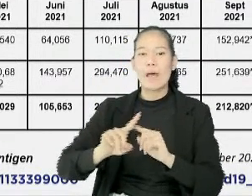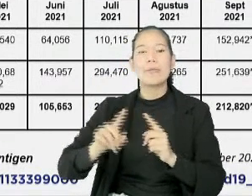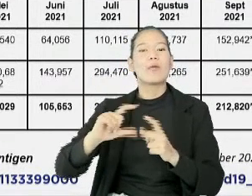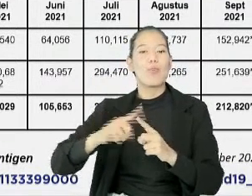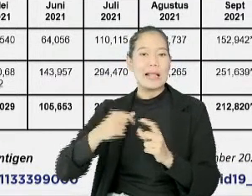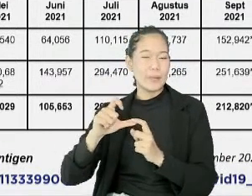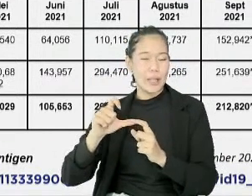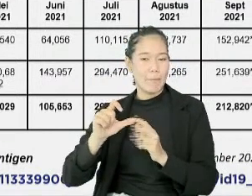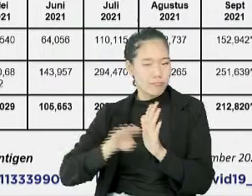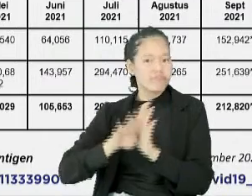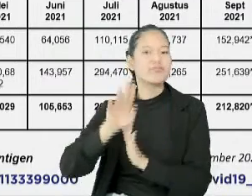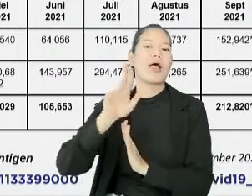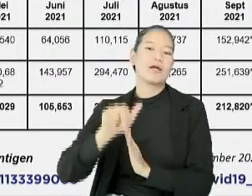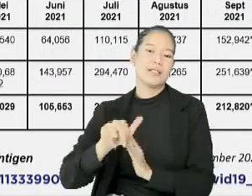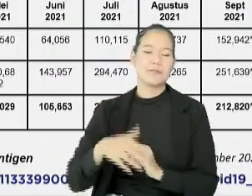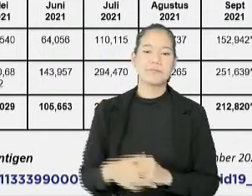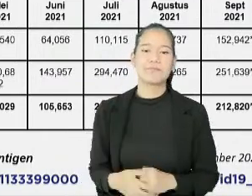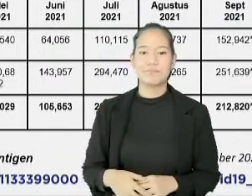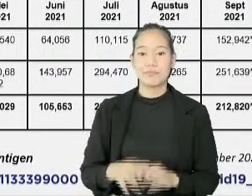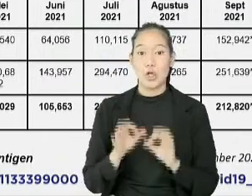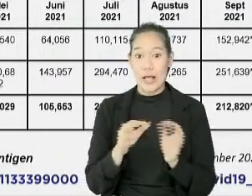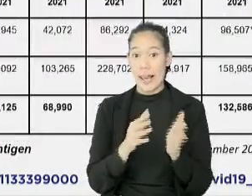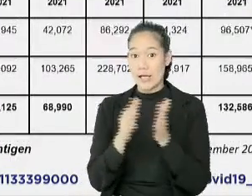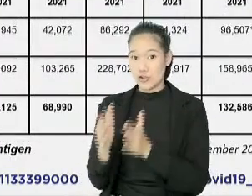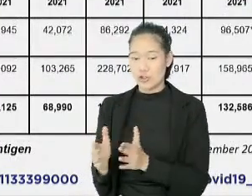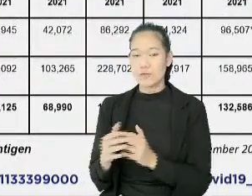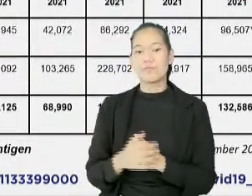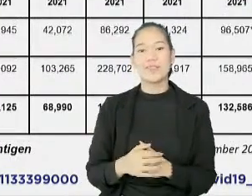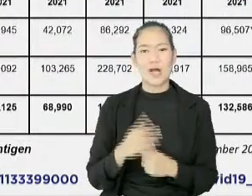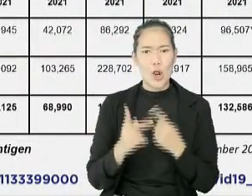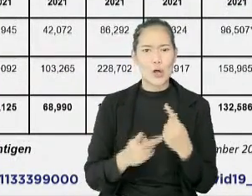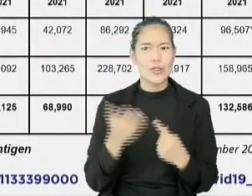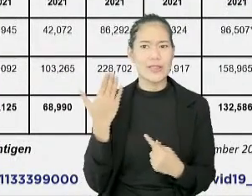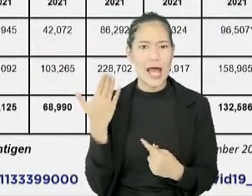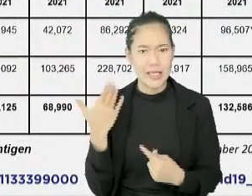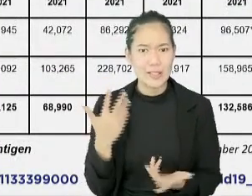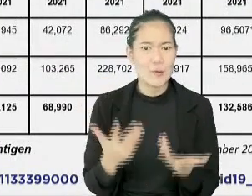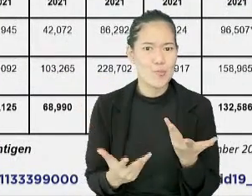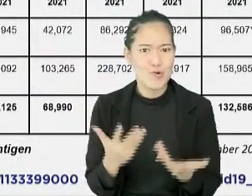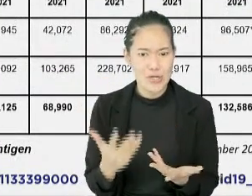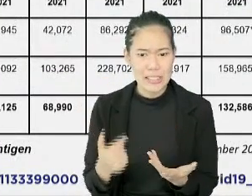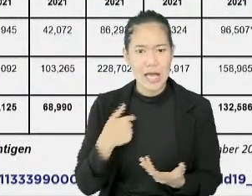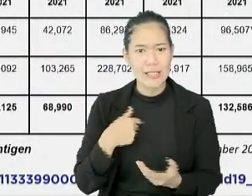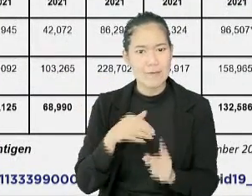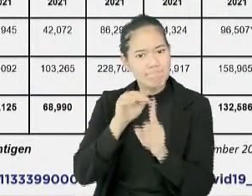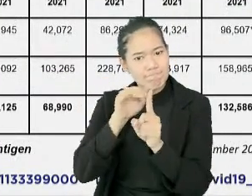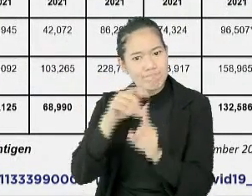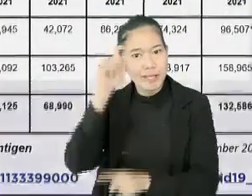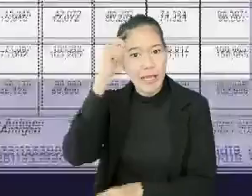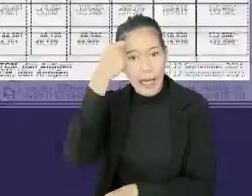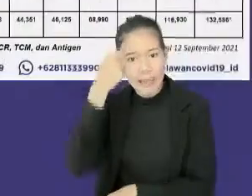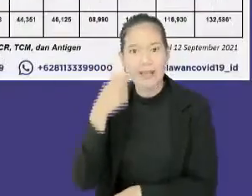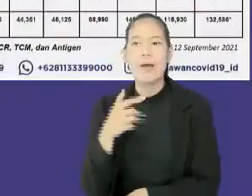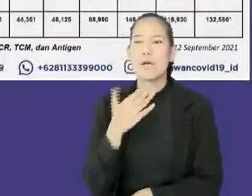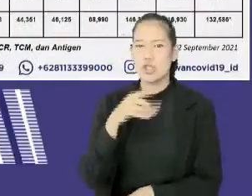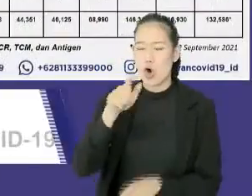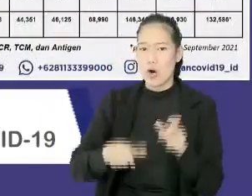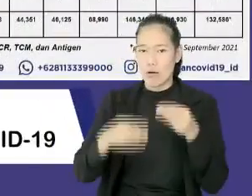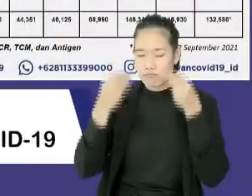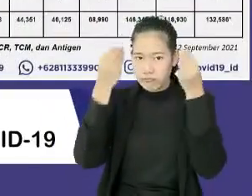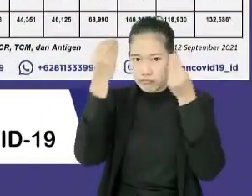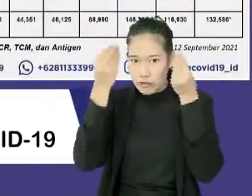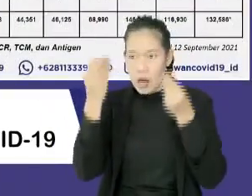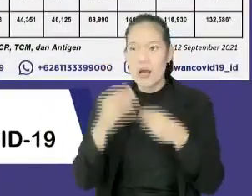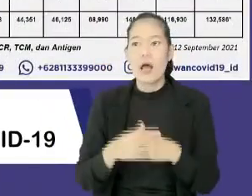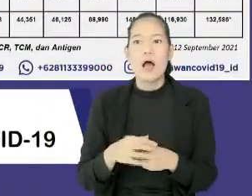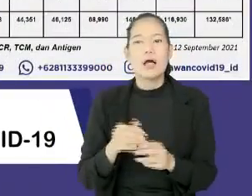pemeriksaannya kita lanjut dokter lu lah kalau tadi Mungkin yang harus ingatkan di Kadang orang suka bingung